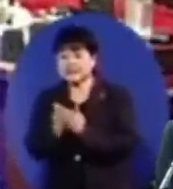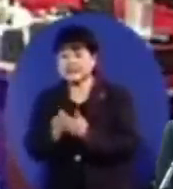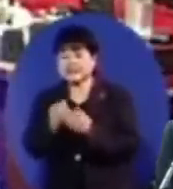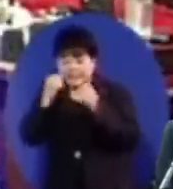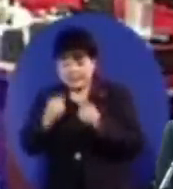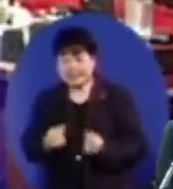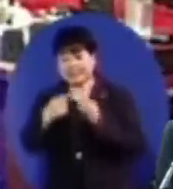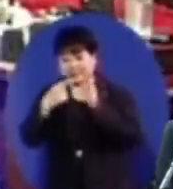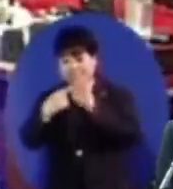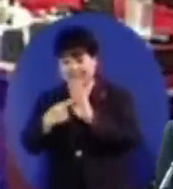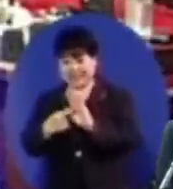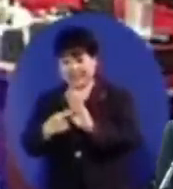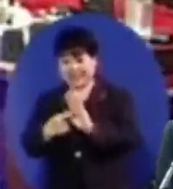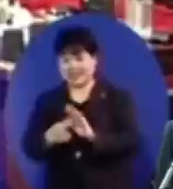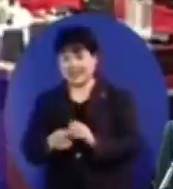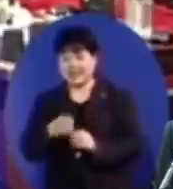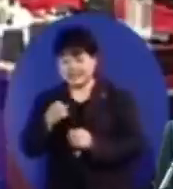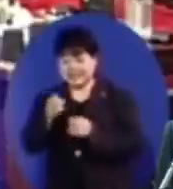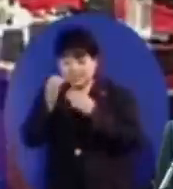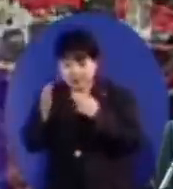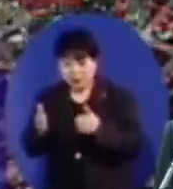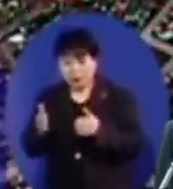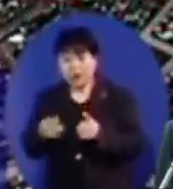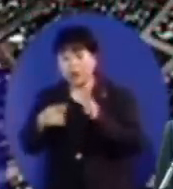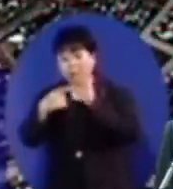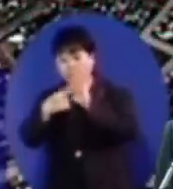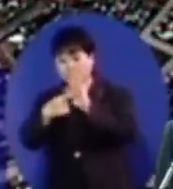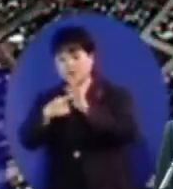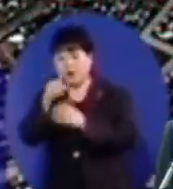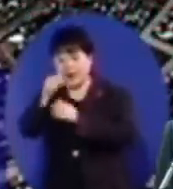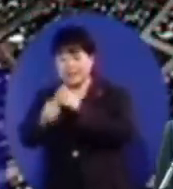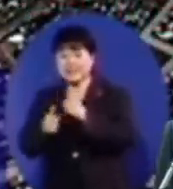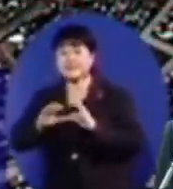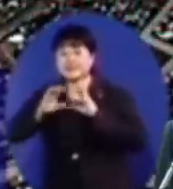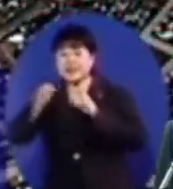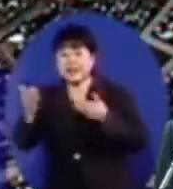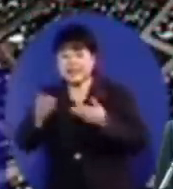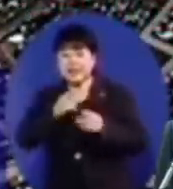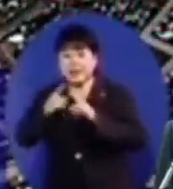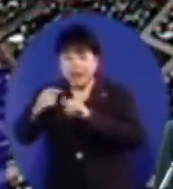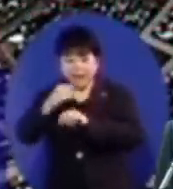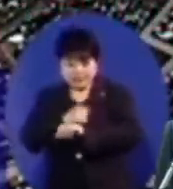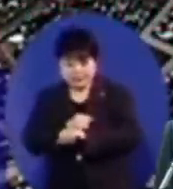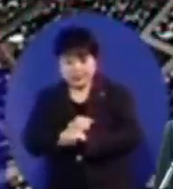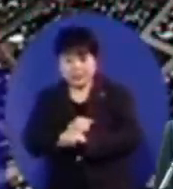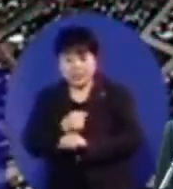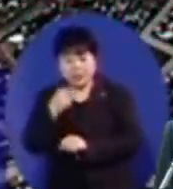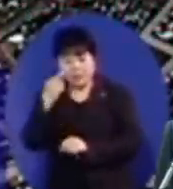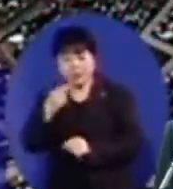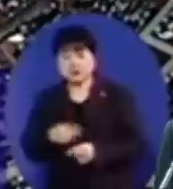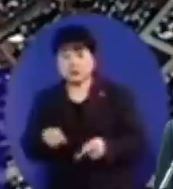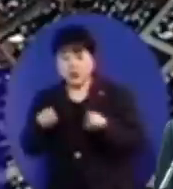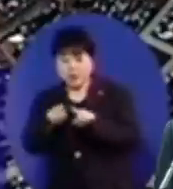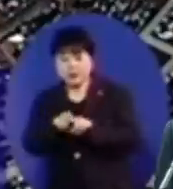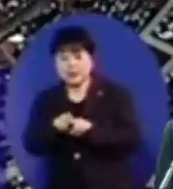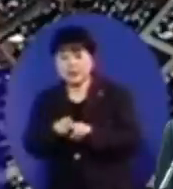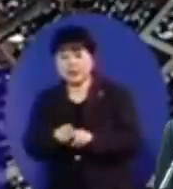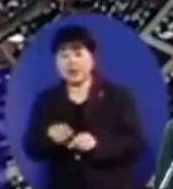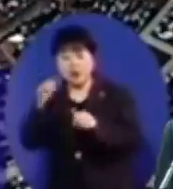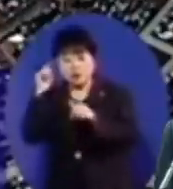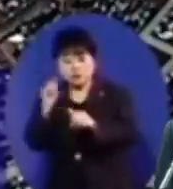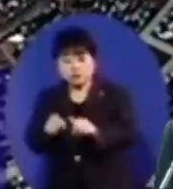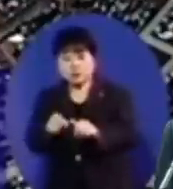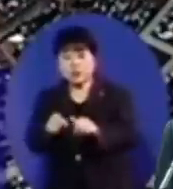살아계심을 나타내사 40일 동안 그들에게 보이시며 하나님 나라의 일을 말씀하시니라. 사도와 함께 모이사 그들에게 분부하여